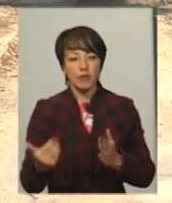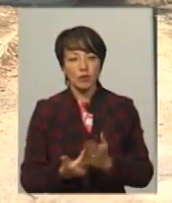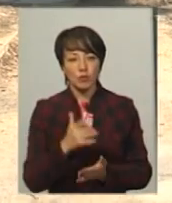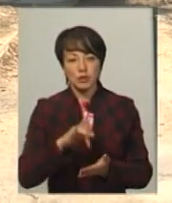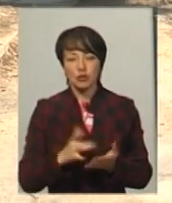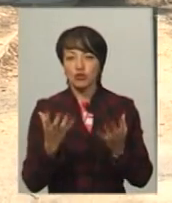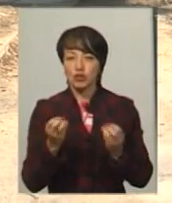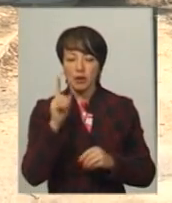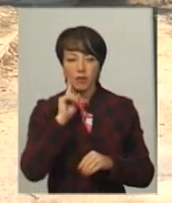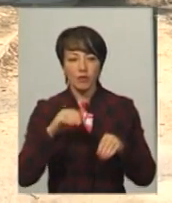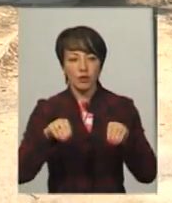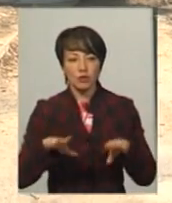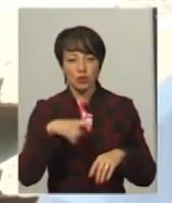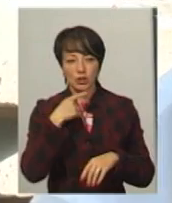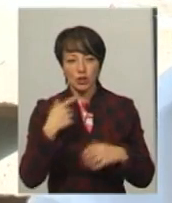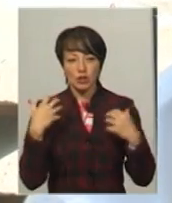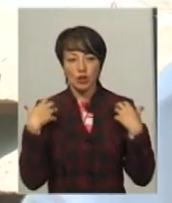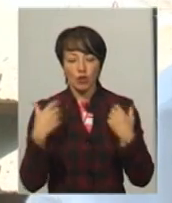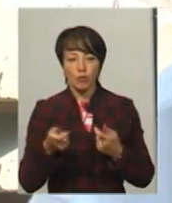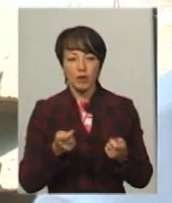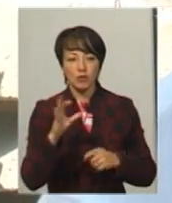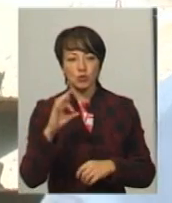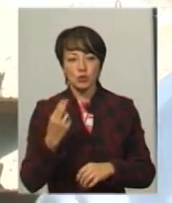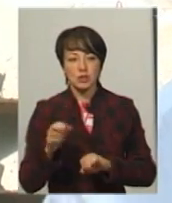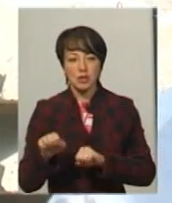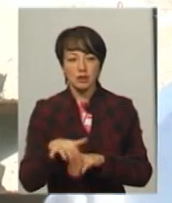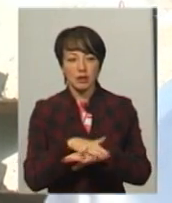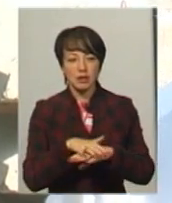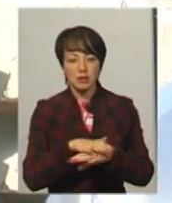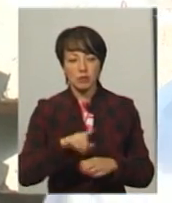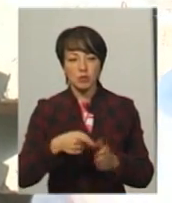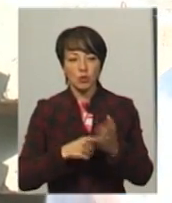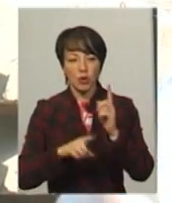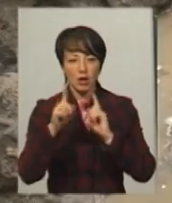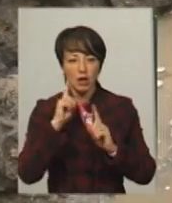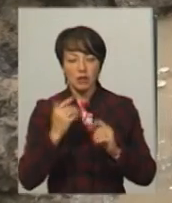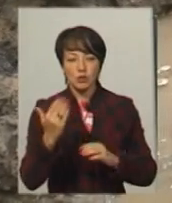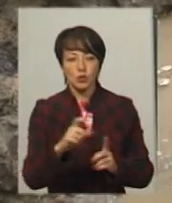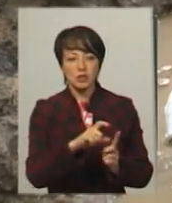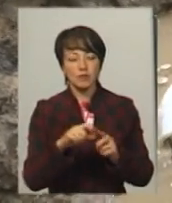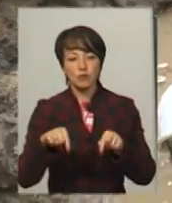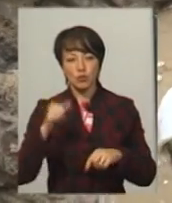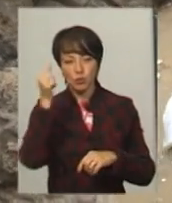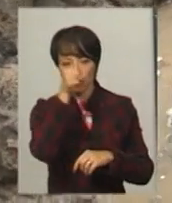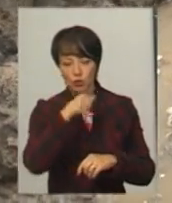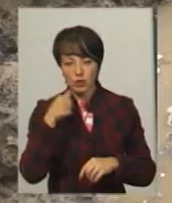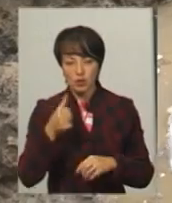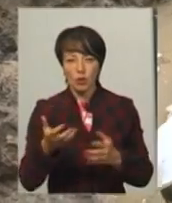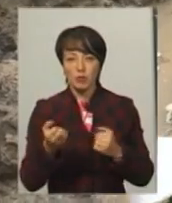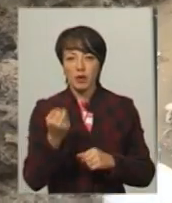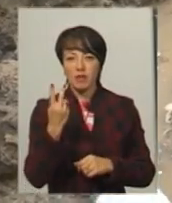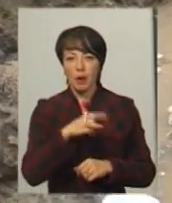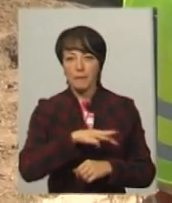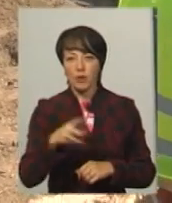центрі, ще вирішують, каже начальник управління праці та соціального захисту населення Хмельницької міської ради. З його слів, в цьому році підрядники отримують 2